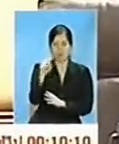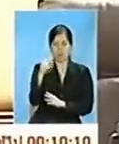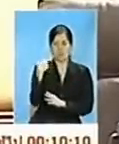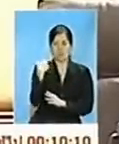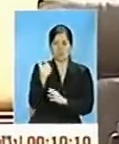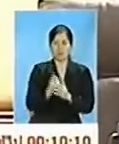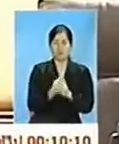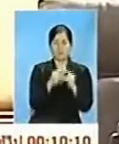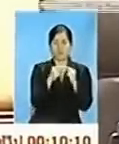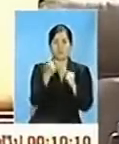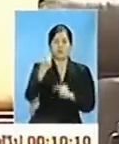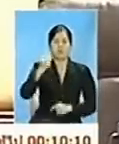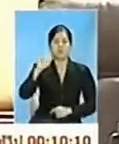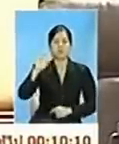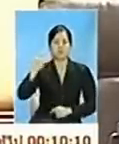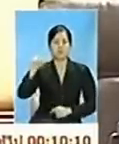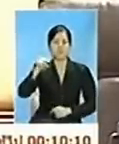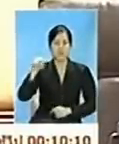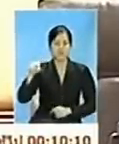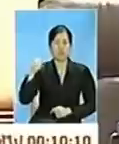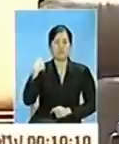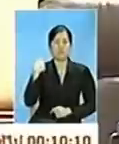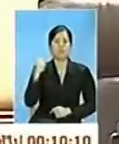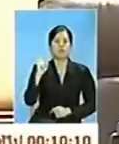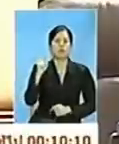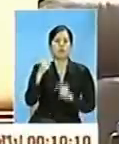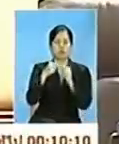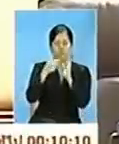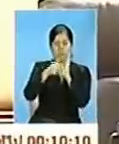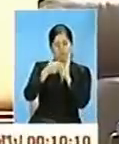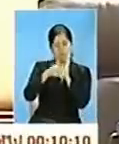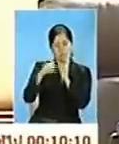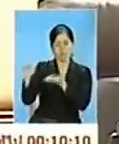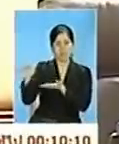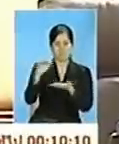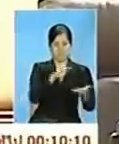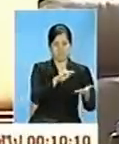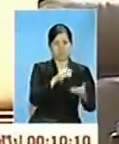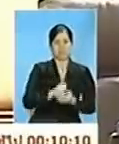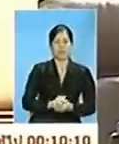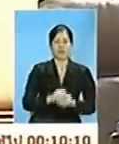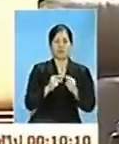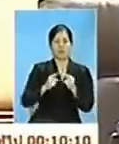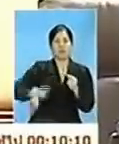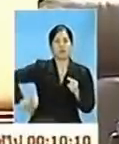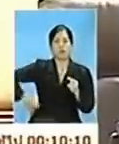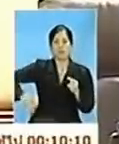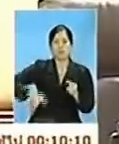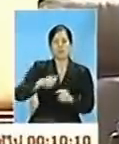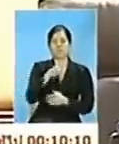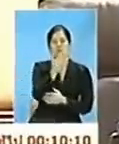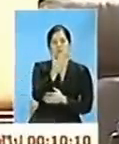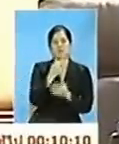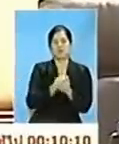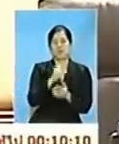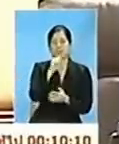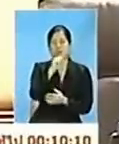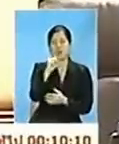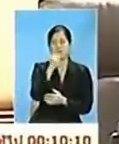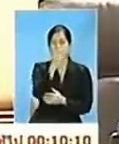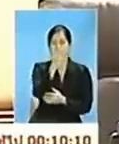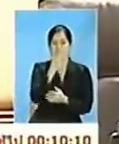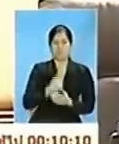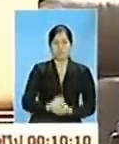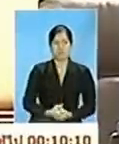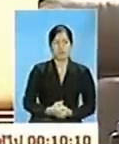อีก 17% เข้าทางอีสานทางเขมรไม่มีแล้วครับเป็นแสนเม็ด